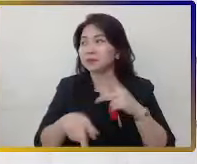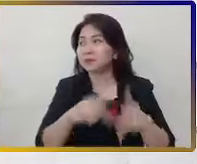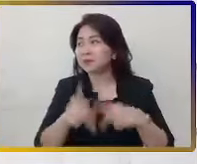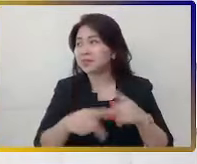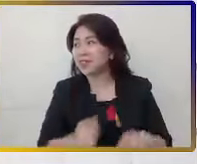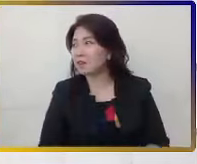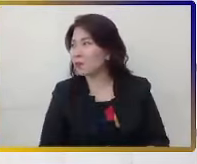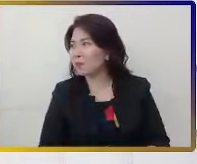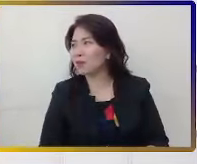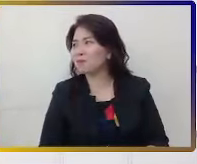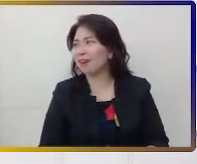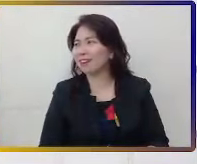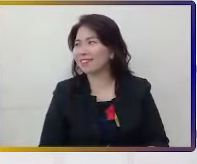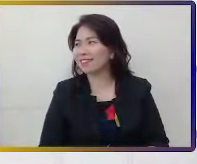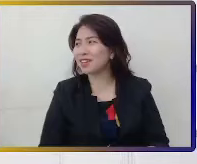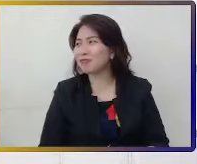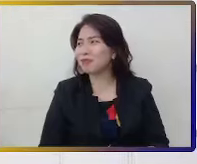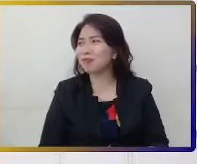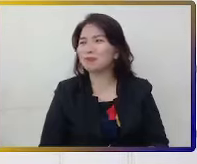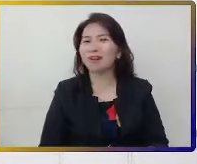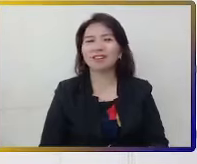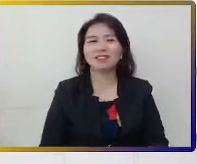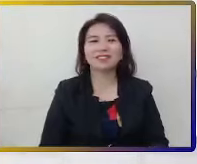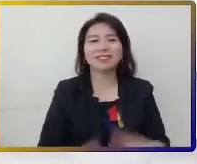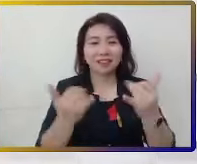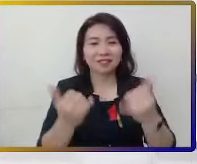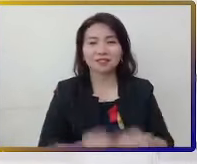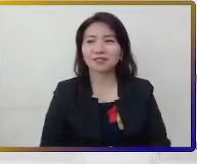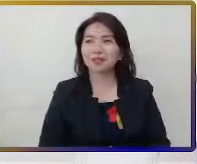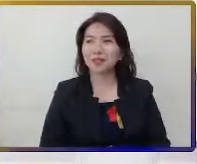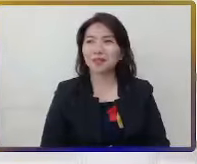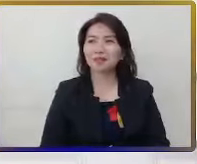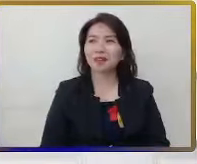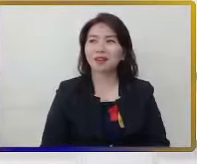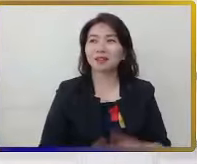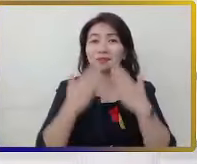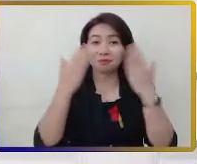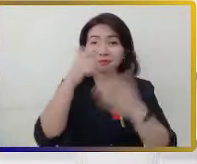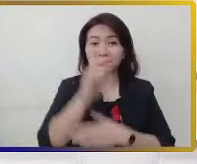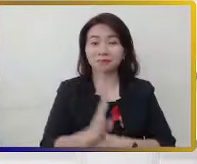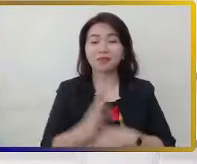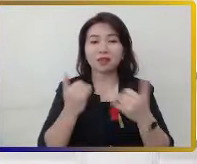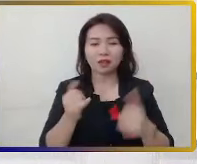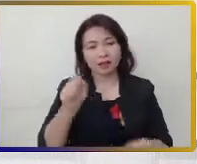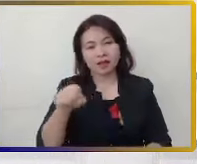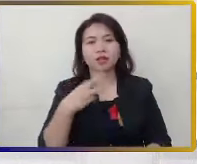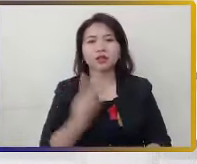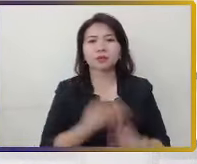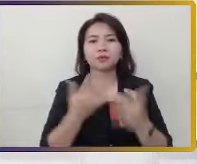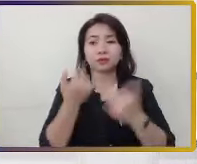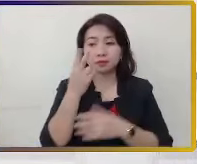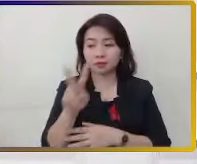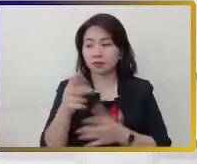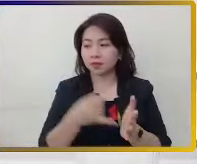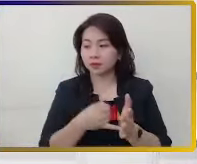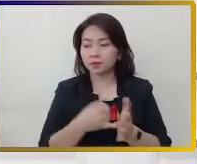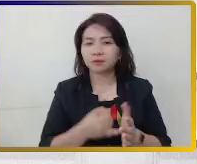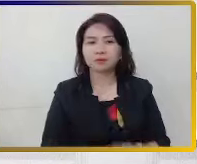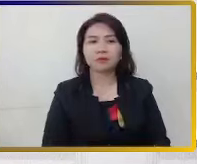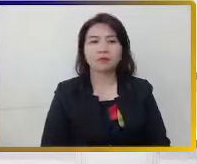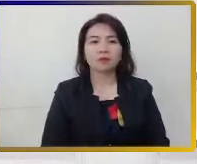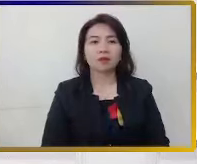mga kapatid. Makinig kayo na mabuti. Alright? Salamat sa Panginoon na nakikita ko po ito. Ang